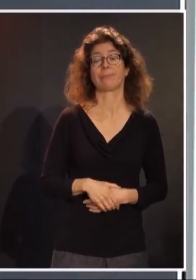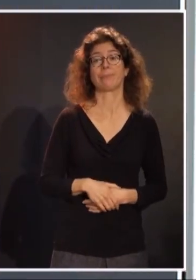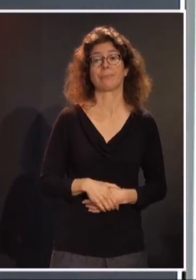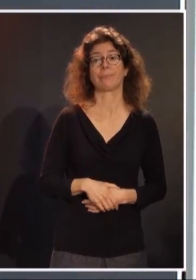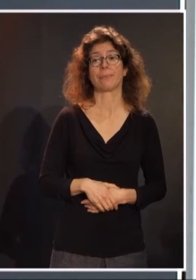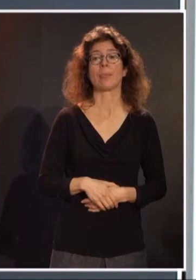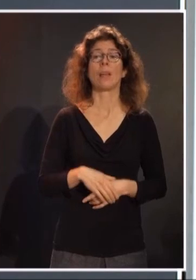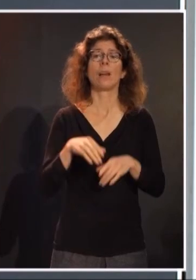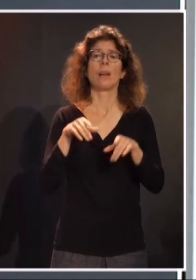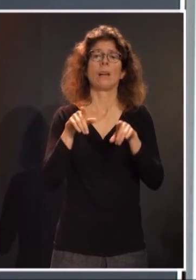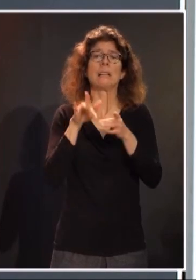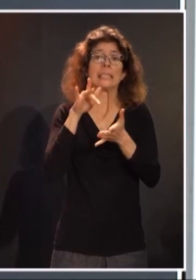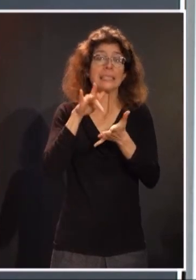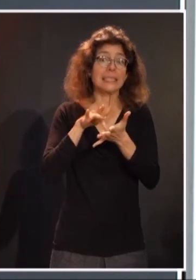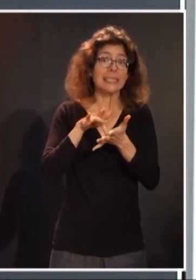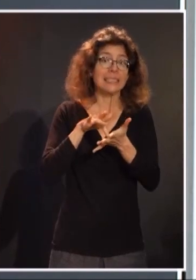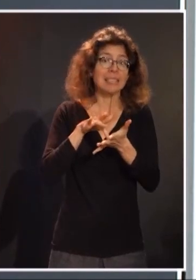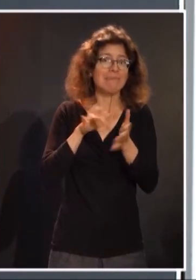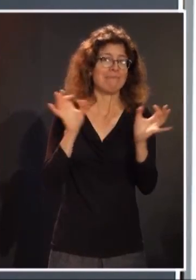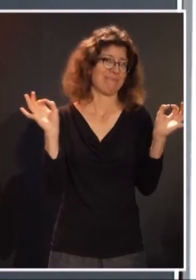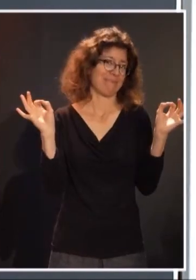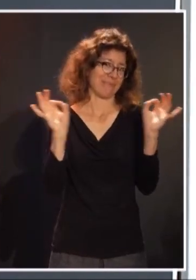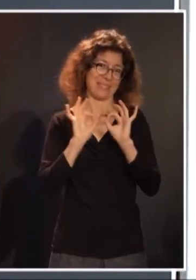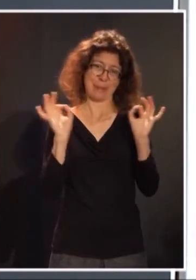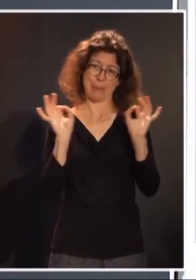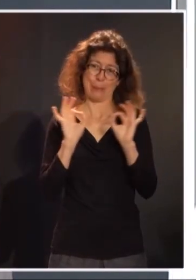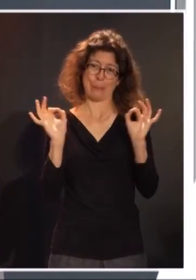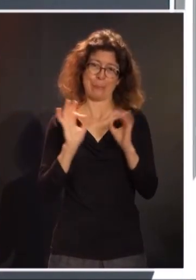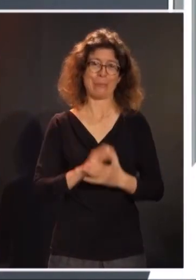Un site, non. Mais vous pouvez